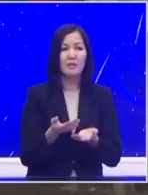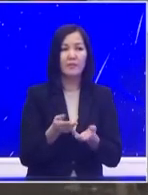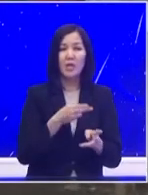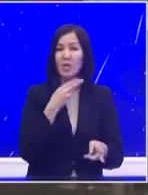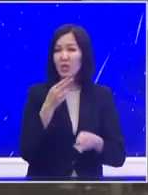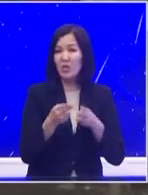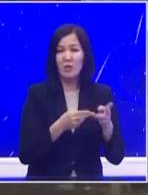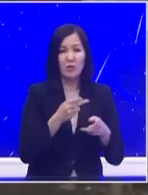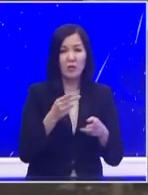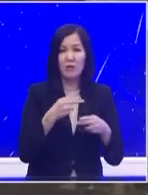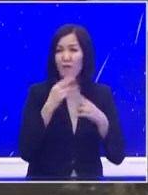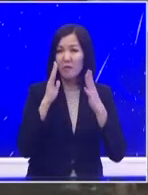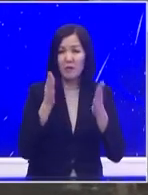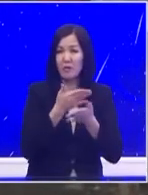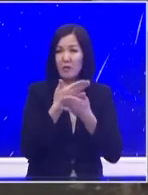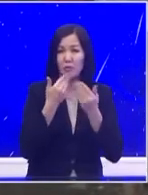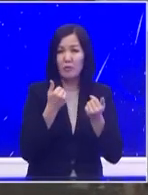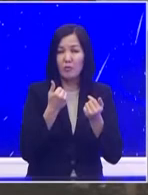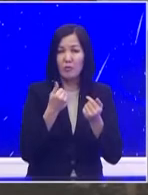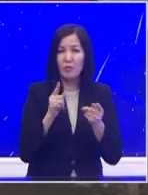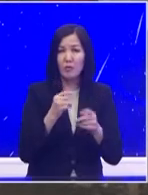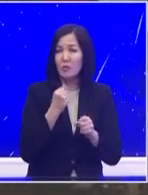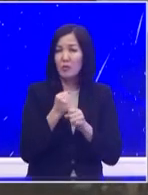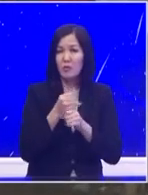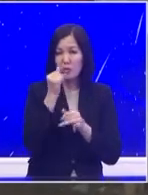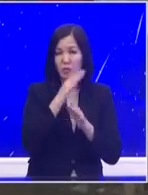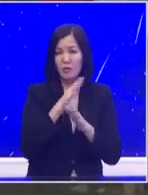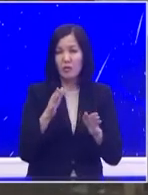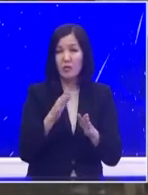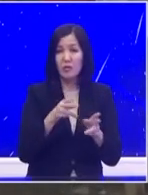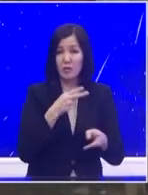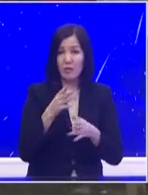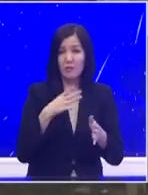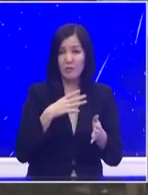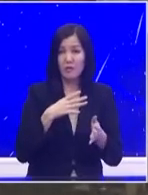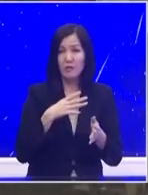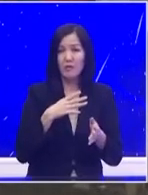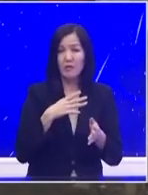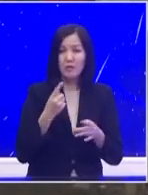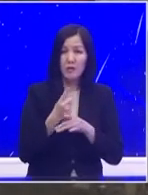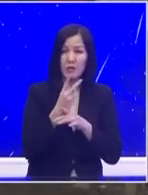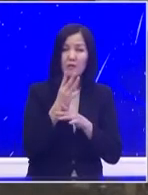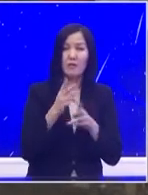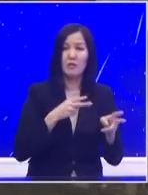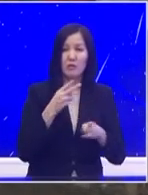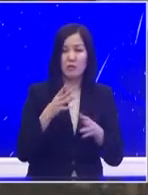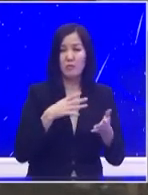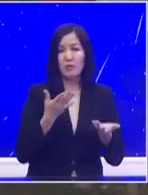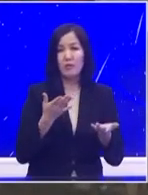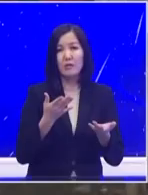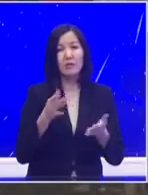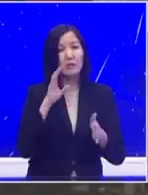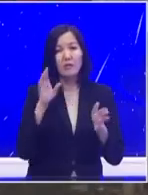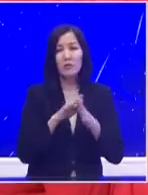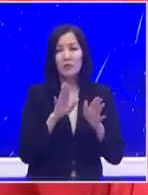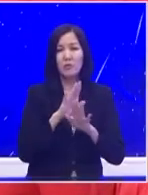это все равно никто во внимание не берет, и никто это ничего не делает. А вы жаловались? Жаловались, неоднократно ходили, но все равно это без